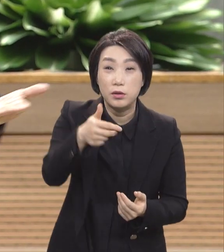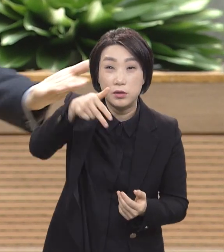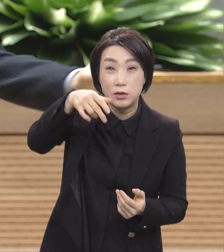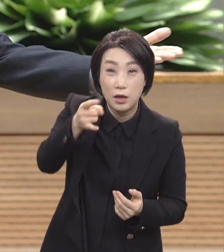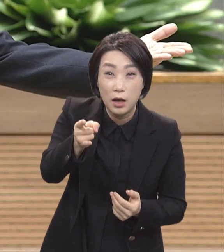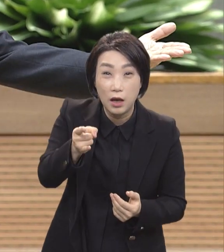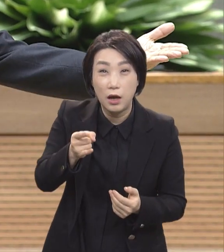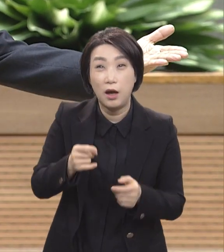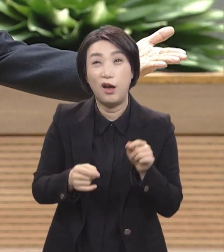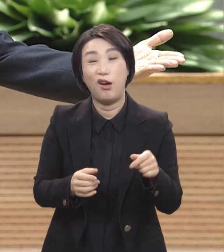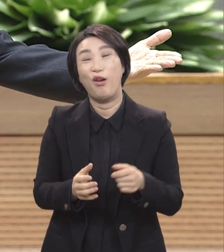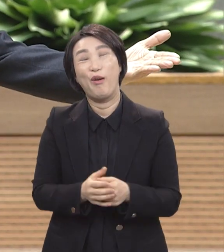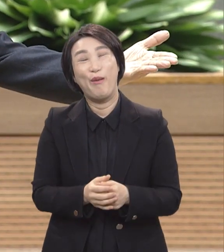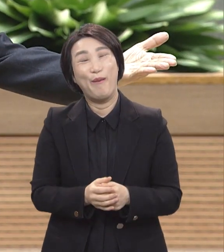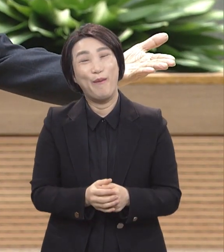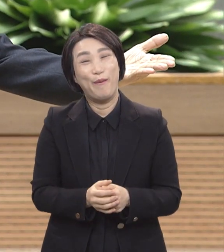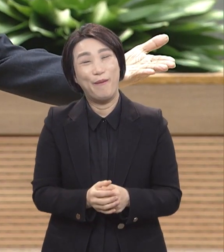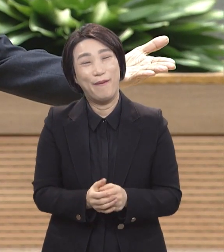이렇게